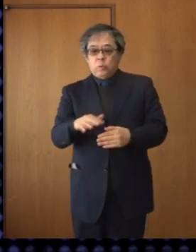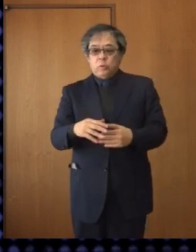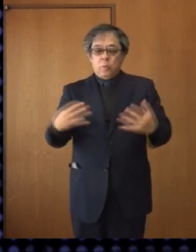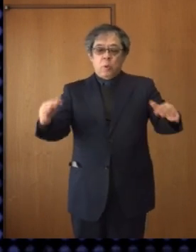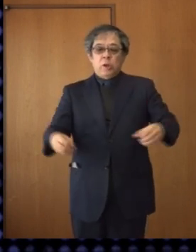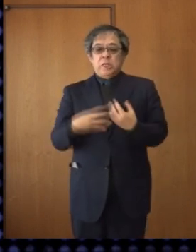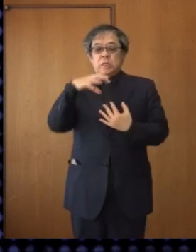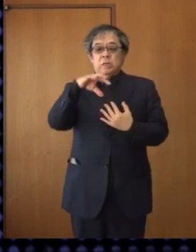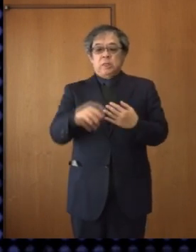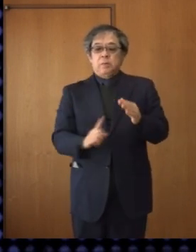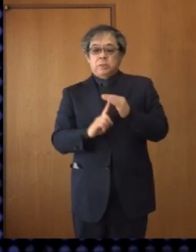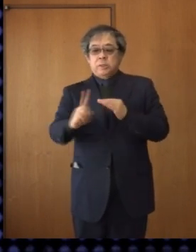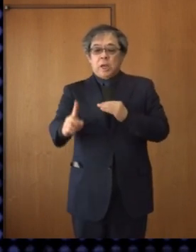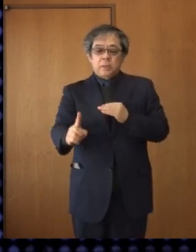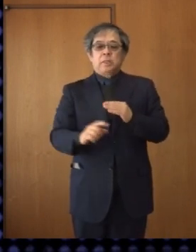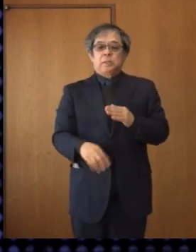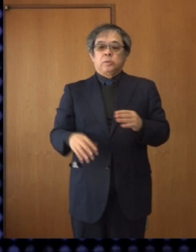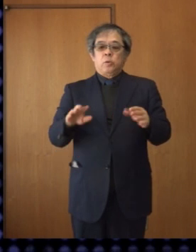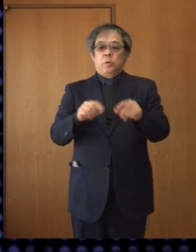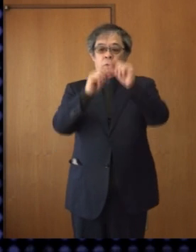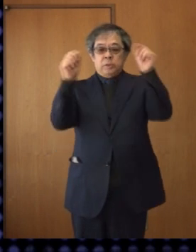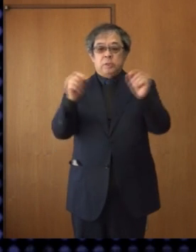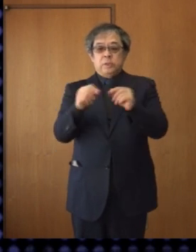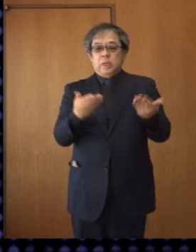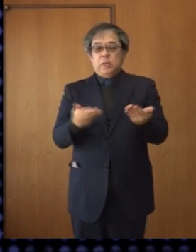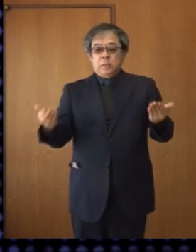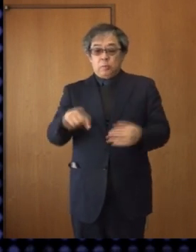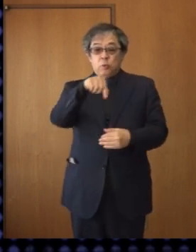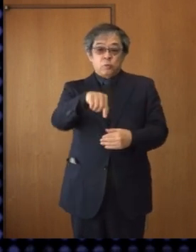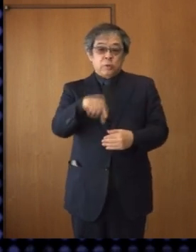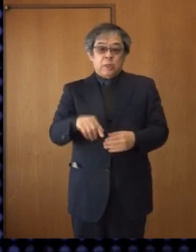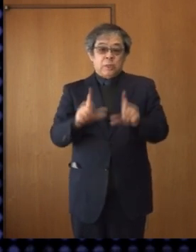も平和展での開催となりました。